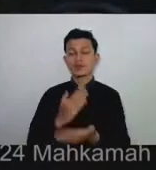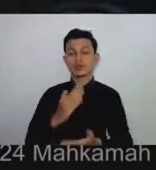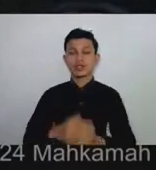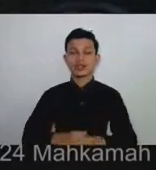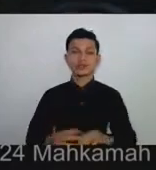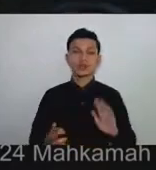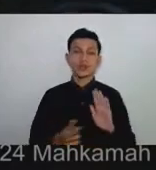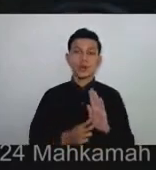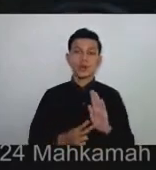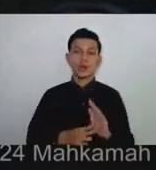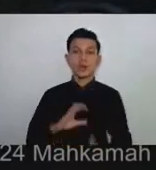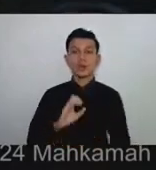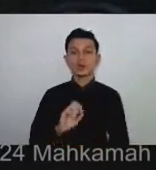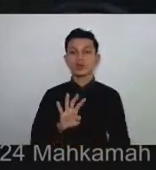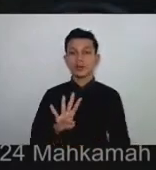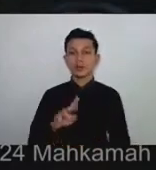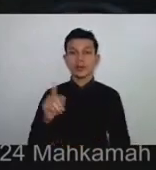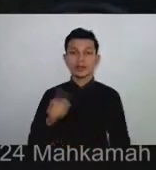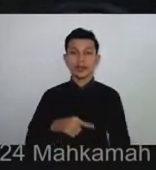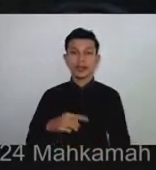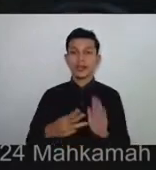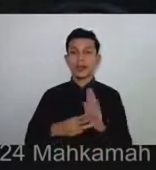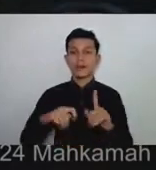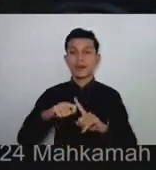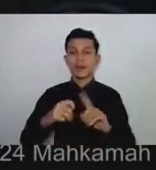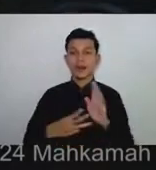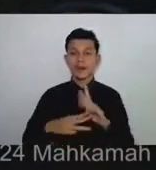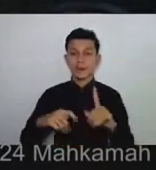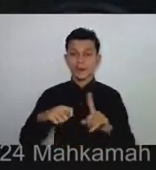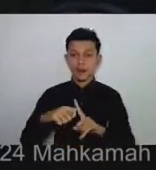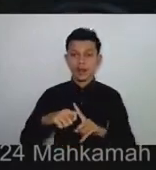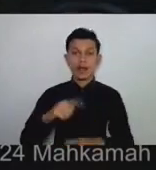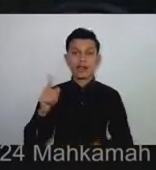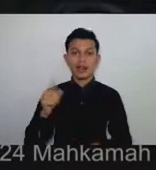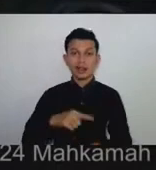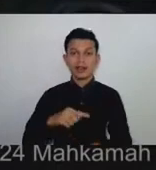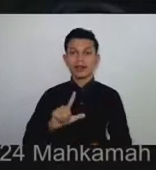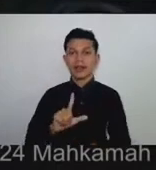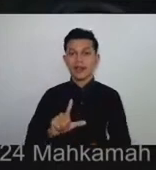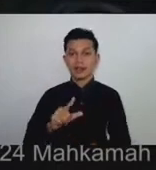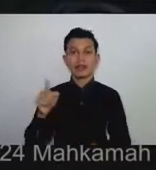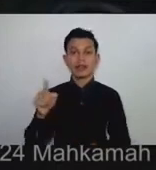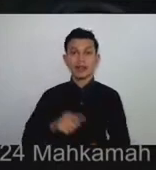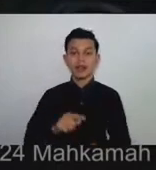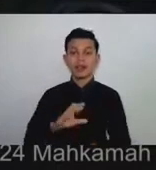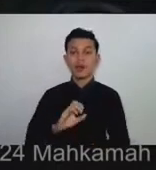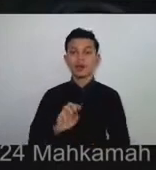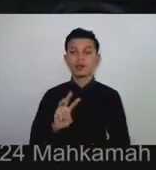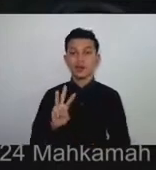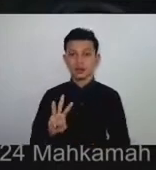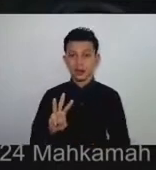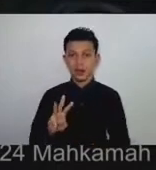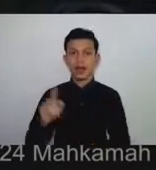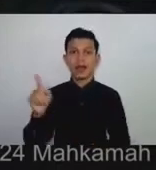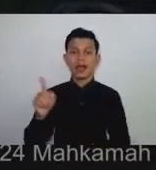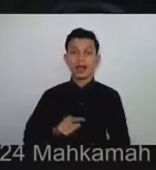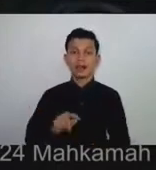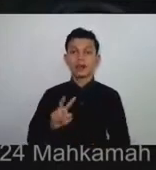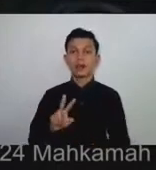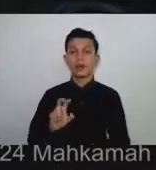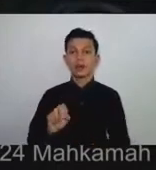nomor 04/ar mkmk Gar l g03/ar